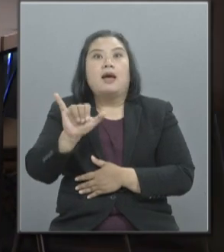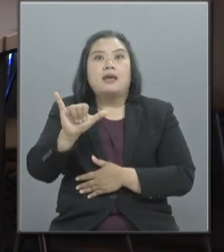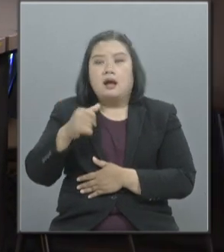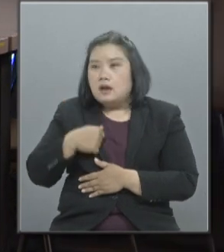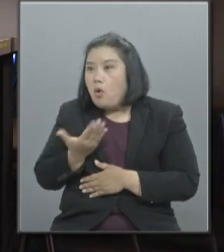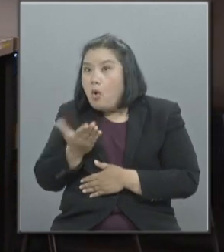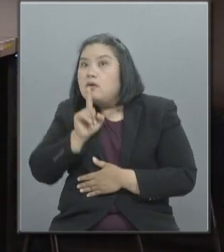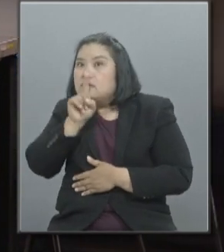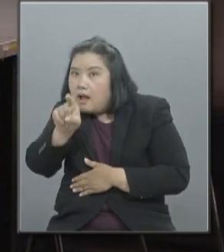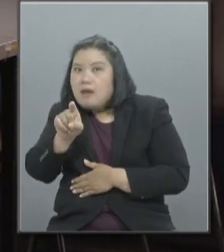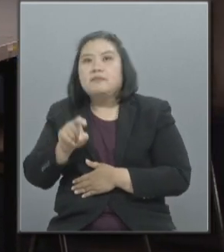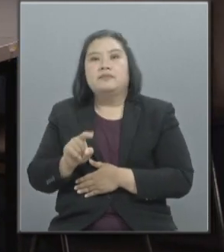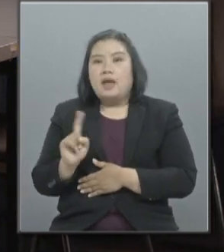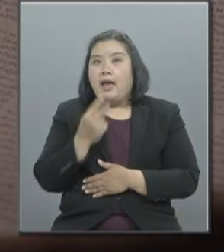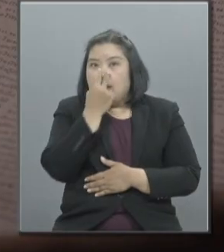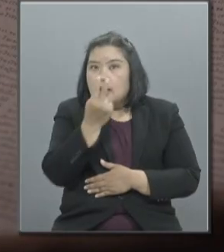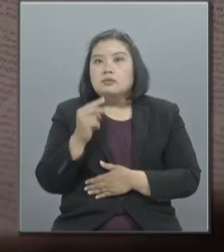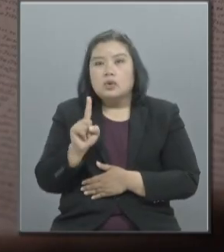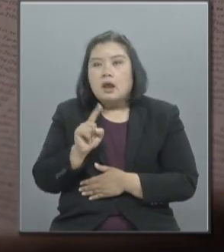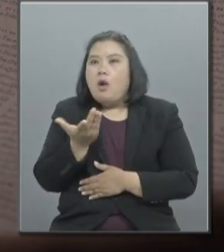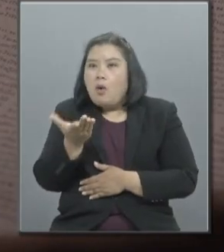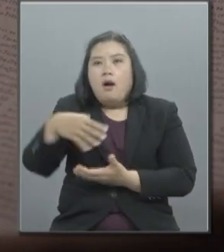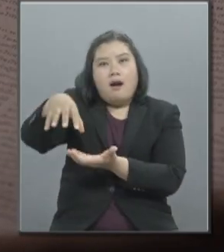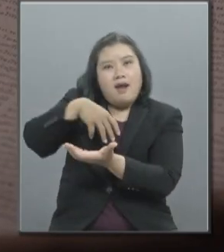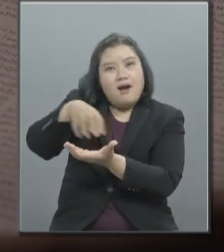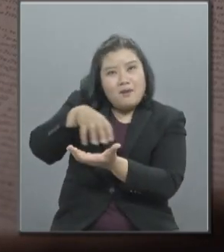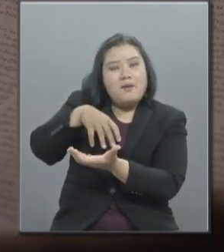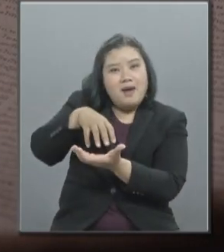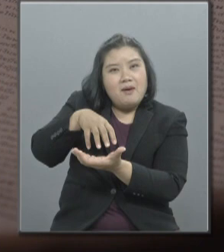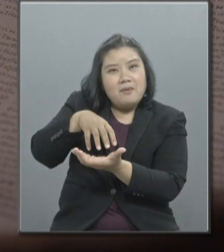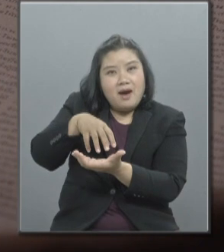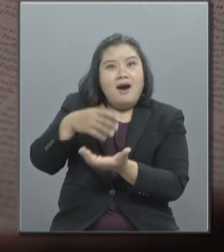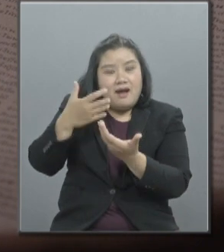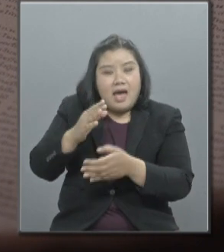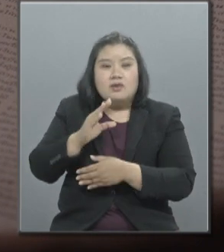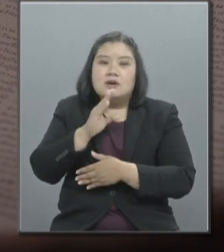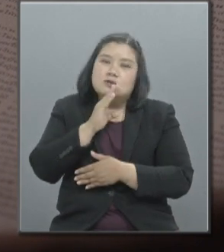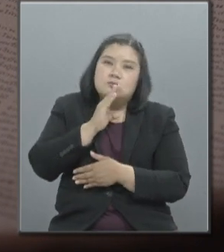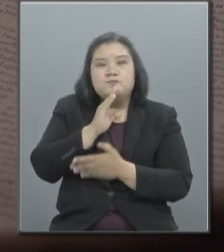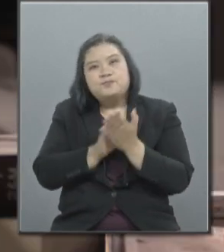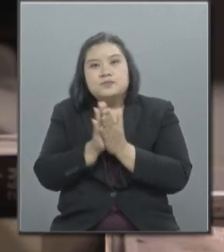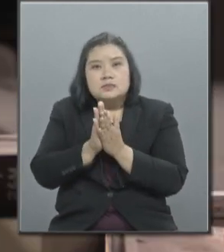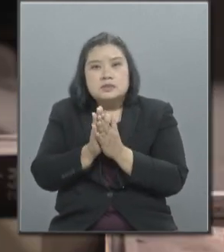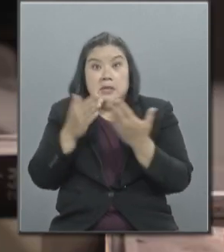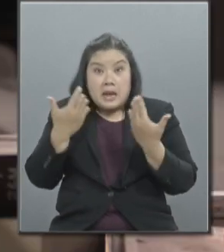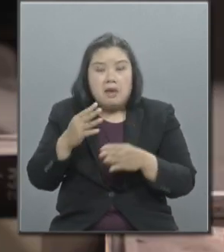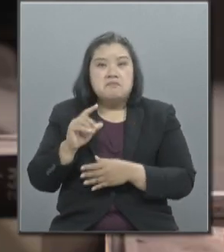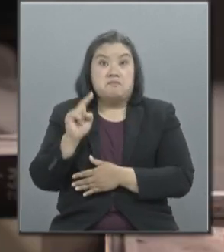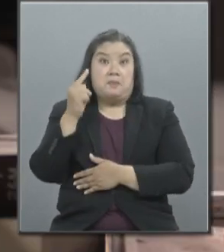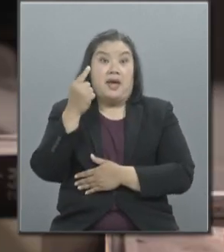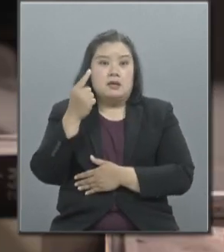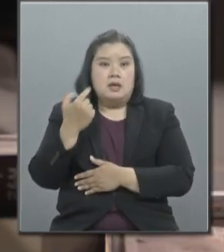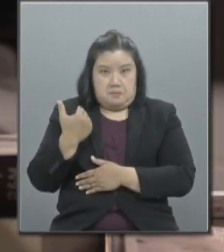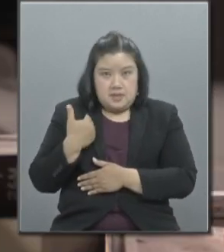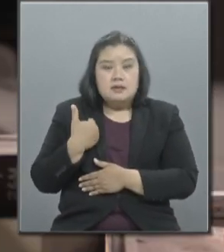าใกล้ผู้คนที่อยู่ในเหตุการณ์นั้นให้ได้มากที่สุดบางเรื่องราวที่เกิดขึ้นไม่นานนักมีเอ